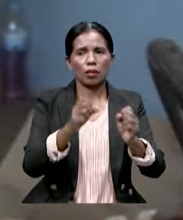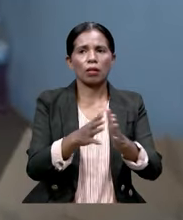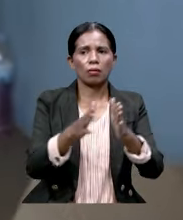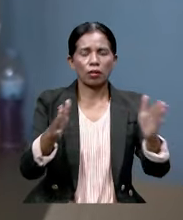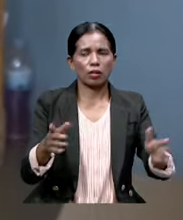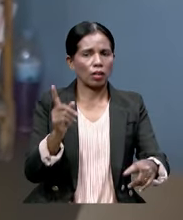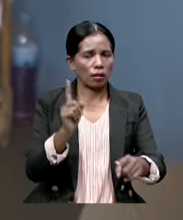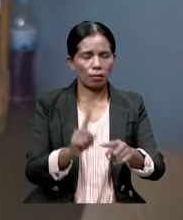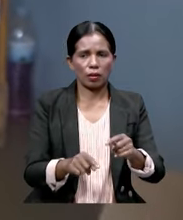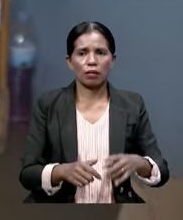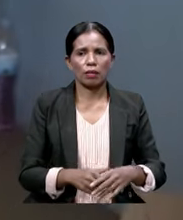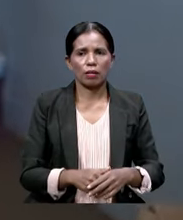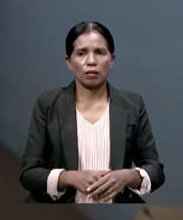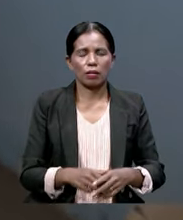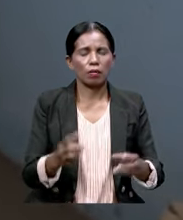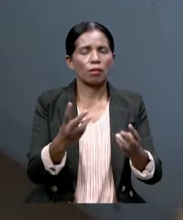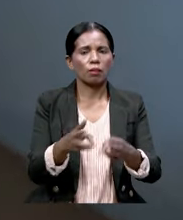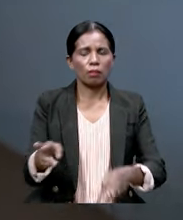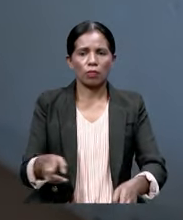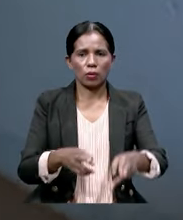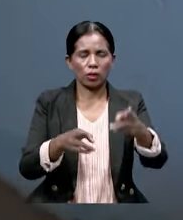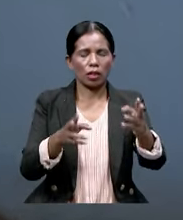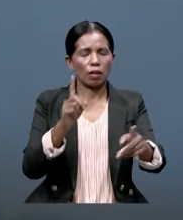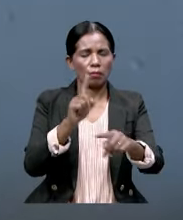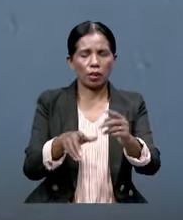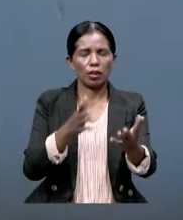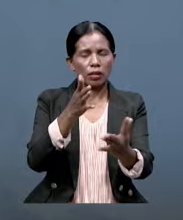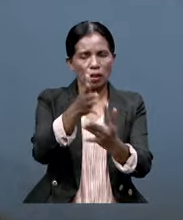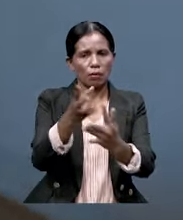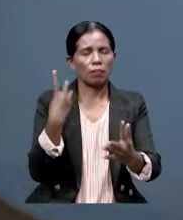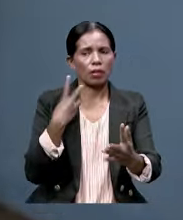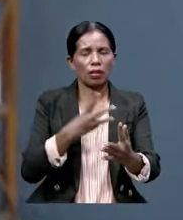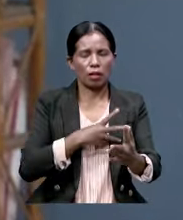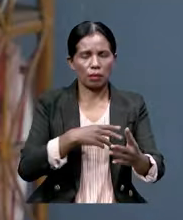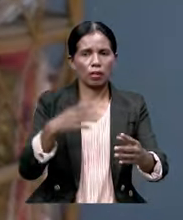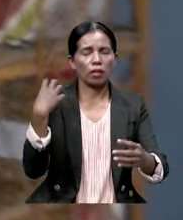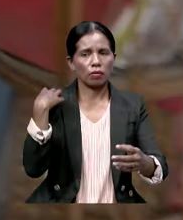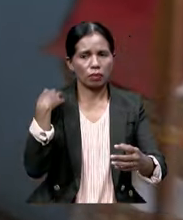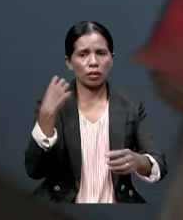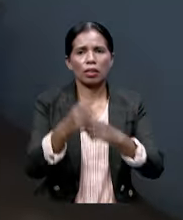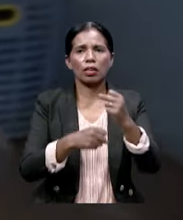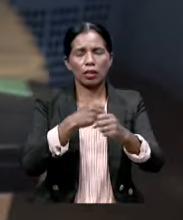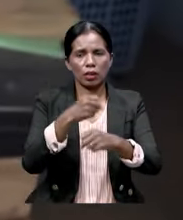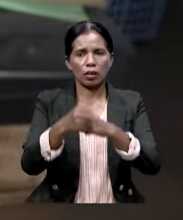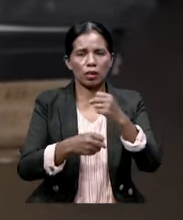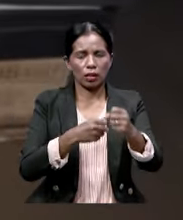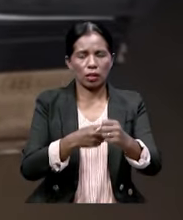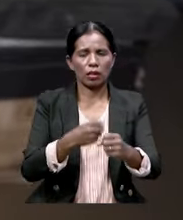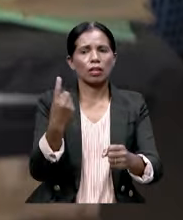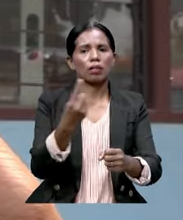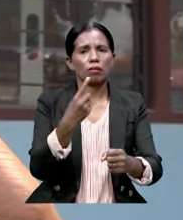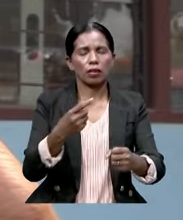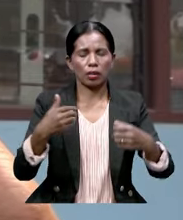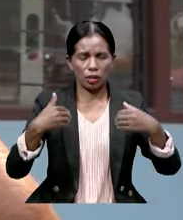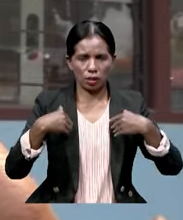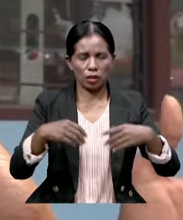atu mota ka u ni la bel halai pal mai uri stragu tamba kwaje tinan tina am sempre seri sukune sempre hetan leti